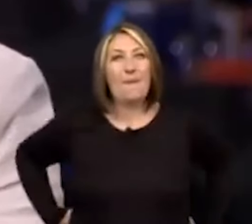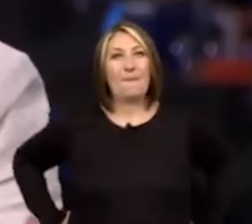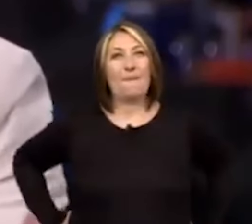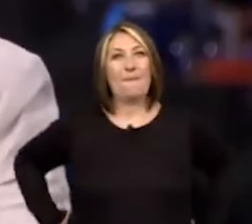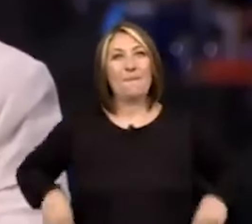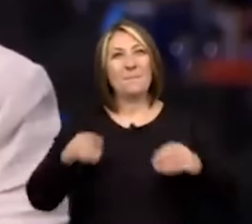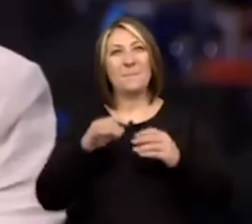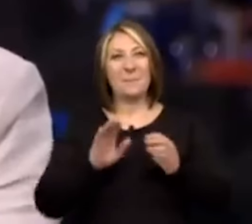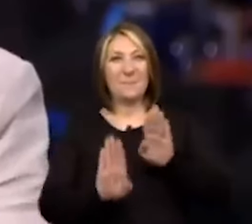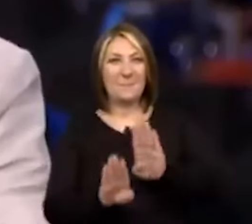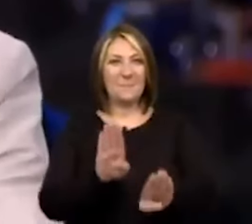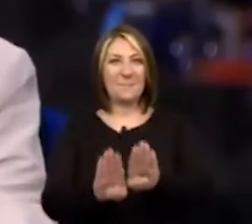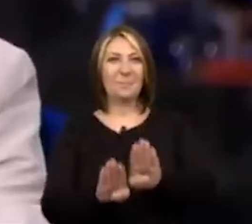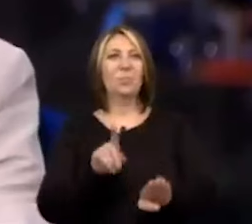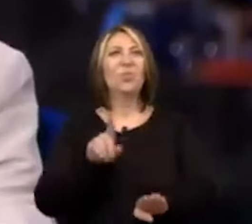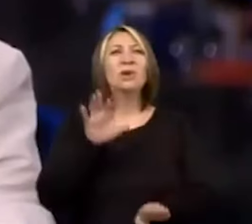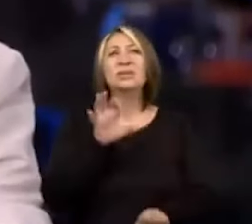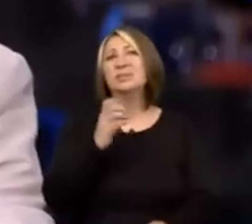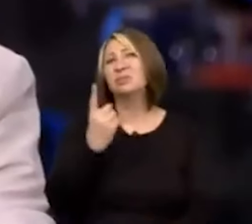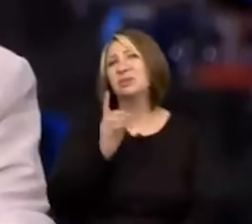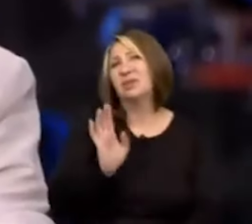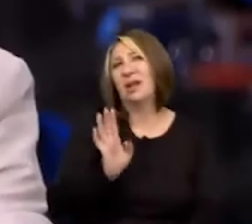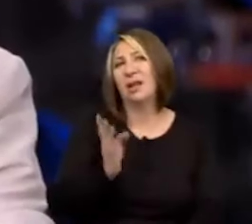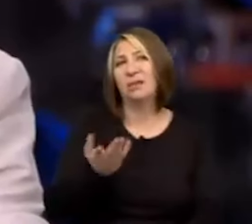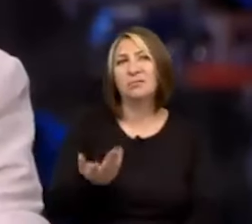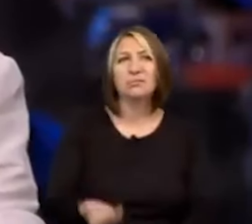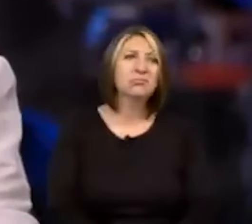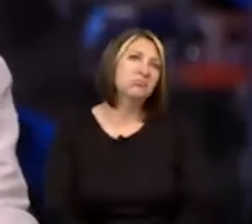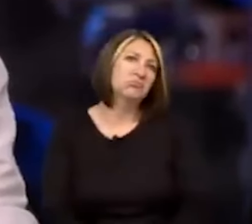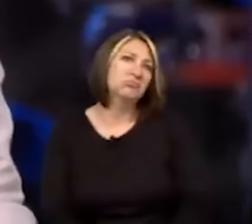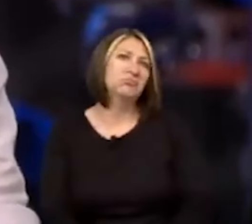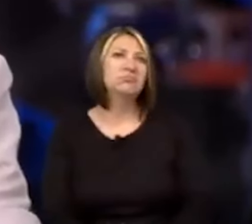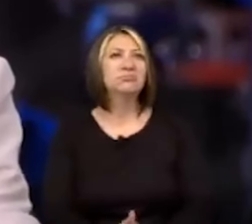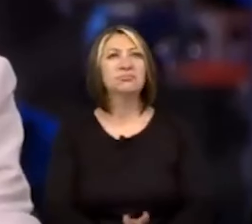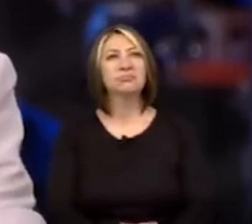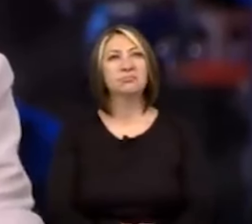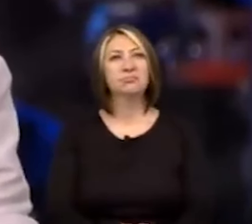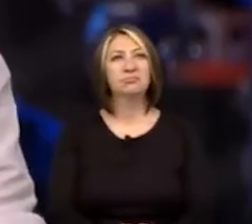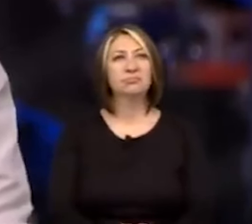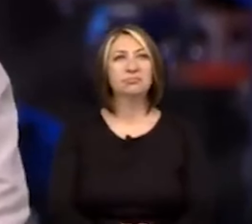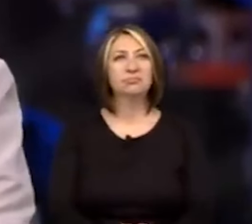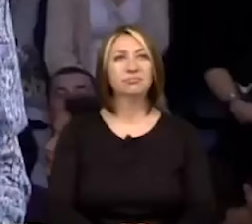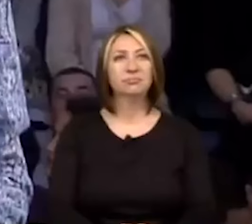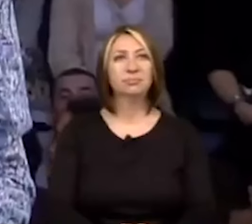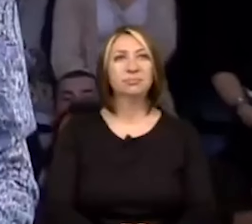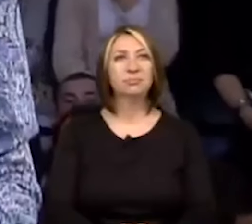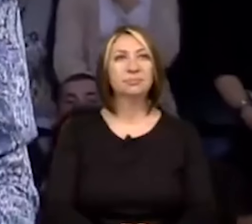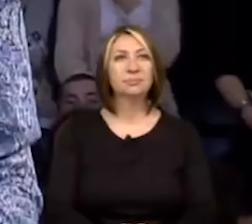en azından gaza debriyaja uzanıyor. Ama bu acıtıcı bir şey değil yani. Hani yine de o var diye onu söyleyeyim dedim.